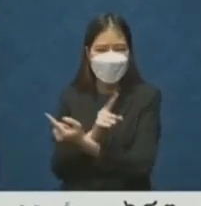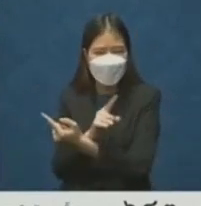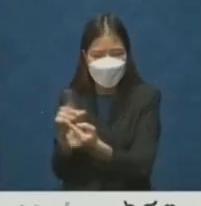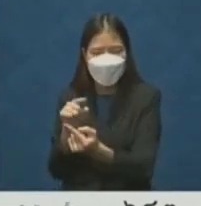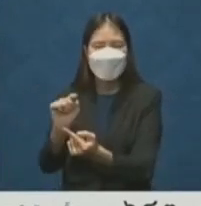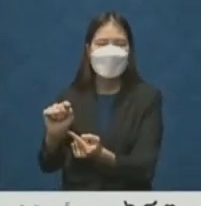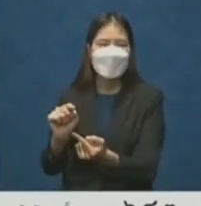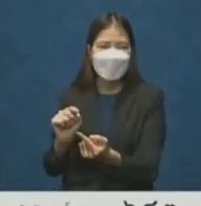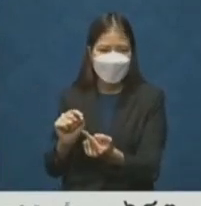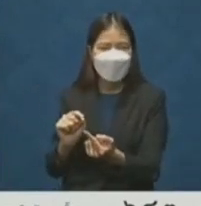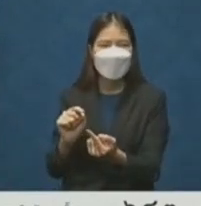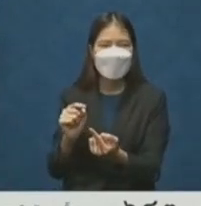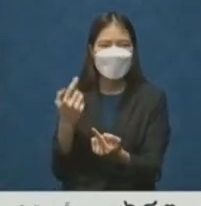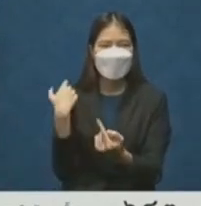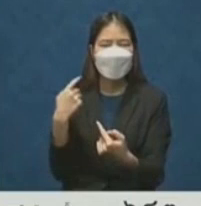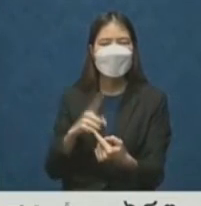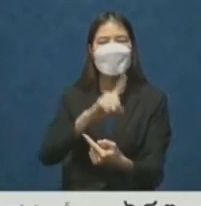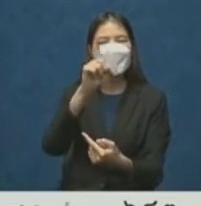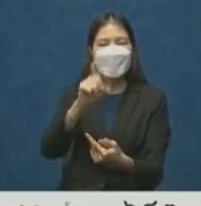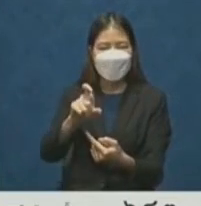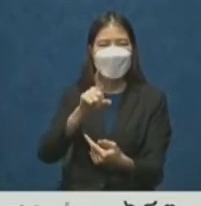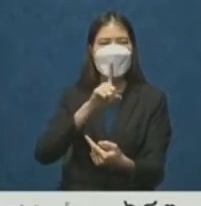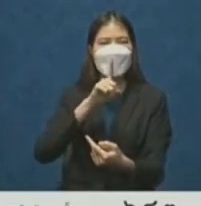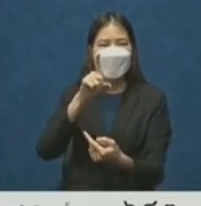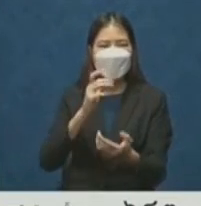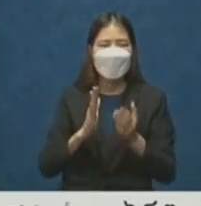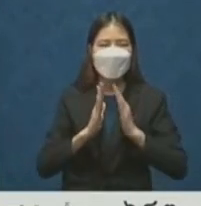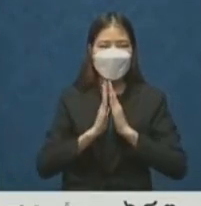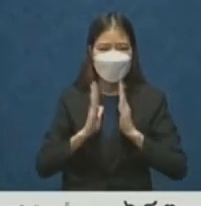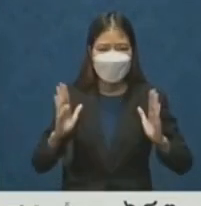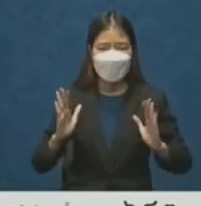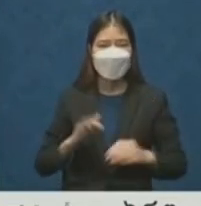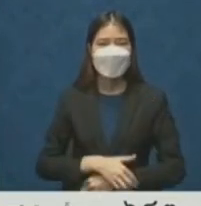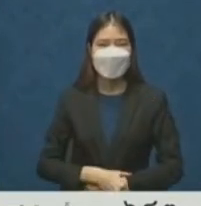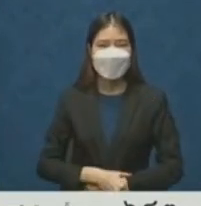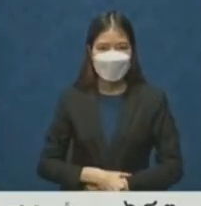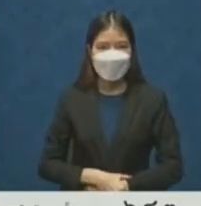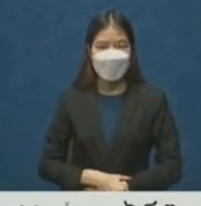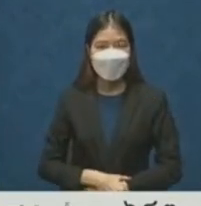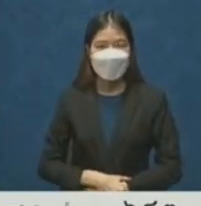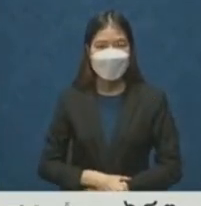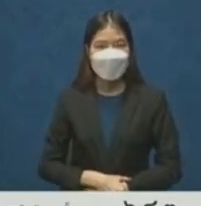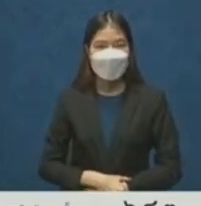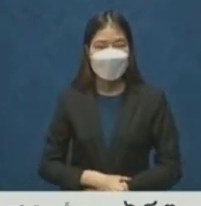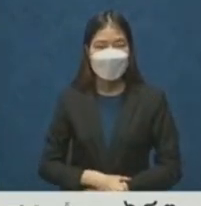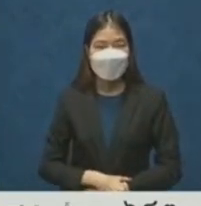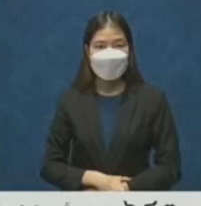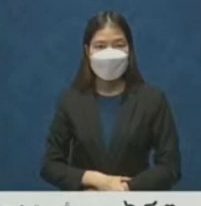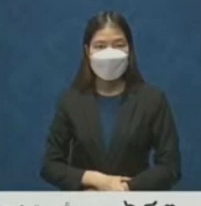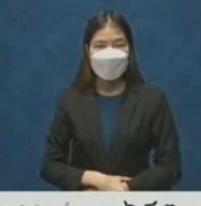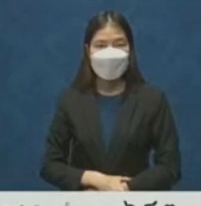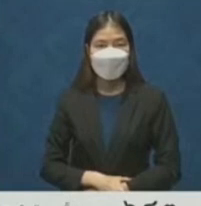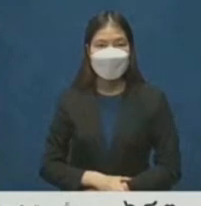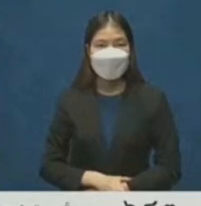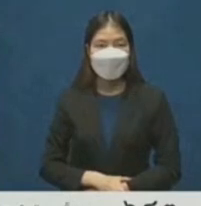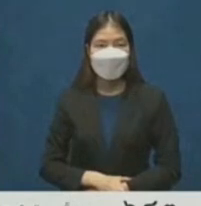จะต้องมาเติมกันตรงนี้ครับก็ให้ขออนุญาตกราบเรียนเป็นข้อสังเกตนะครับกราบขอบพระคุณครับ ครับขอบคุณครับจารงติ